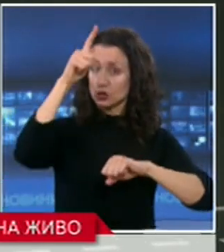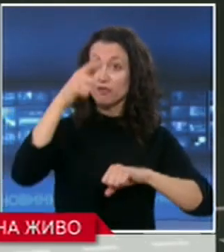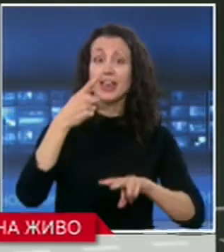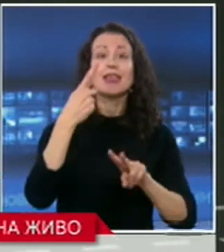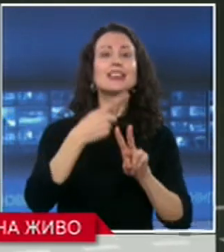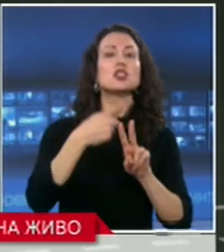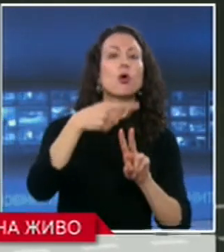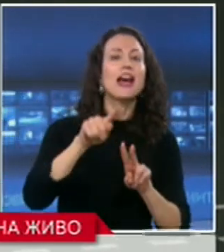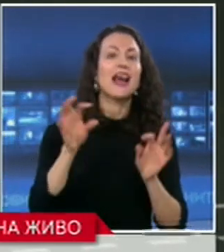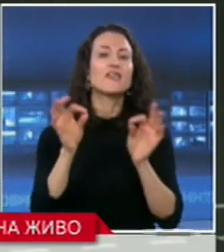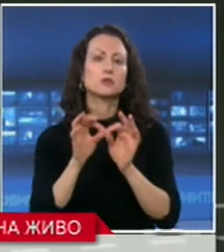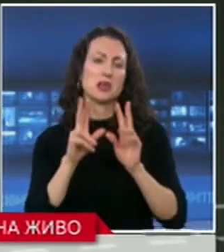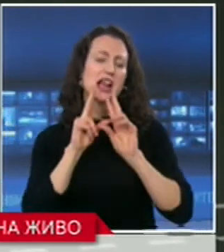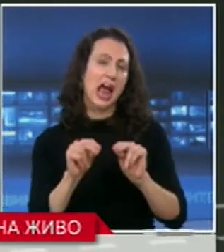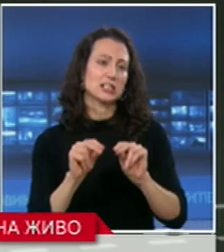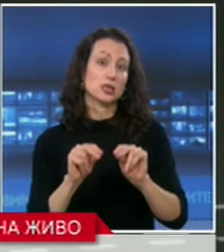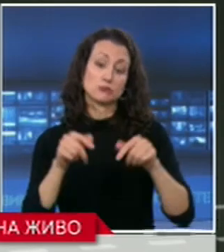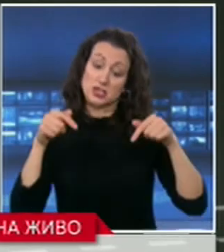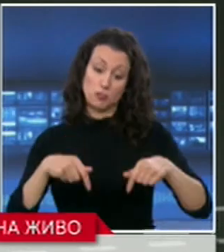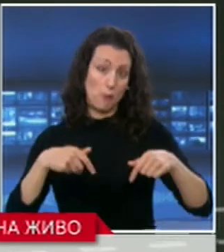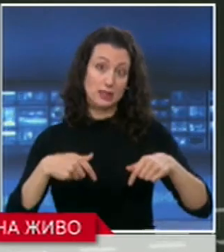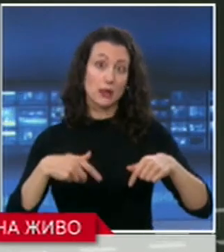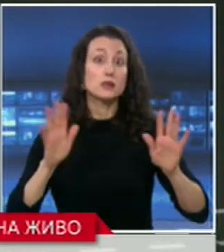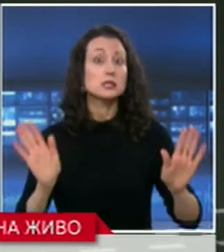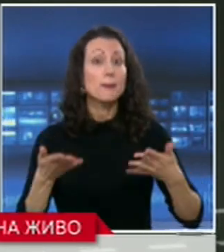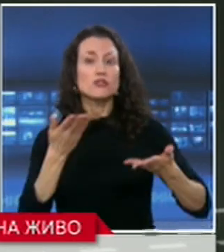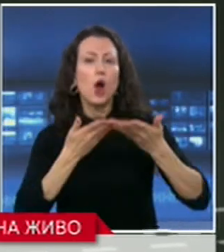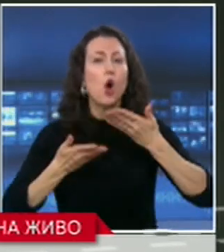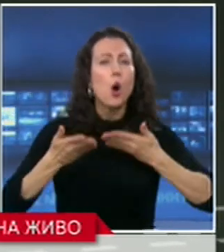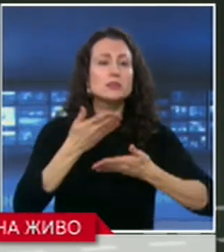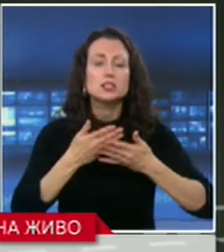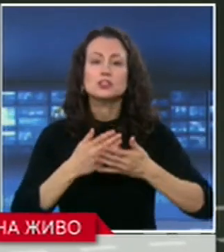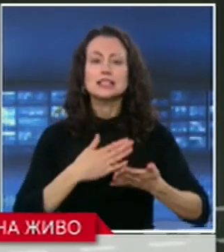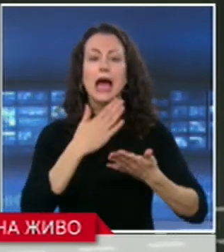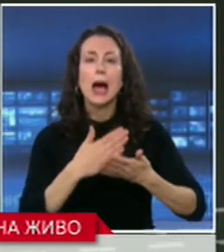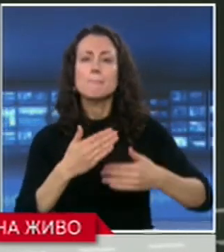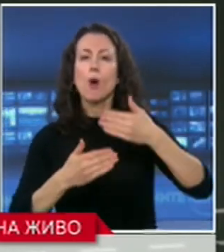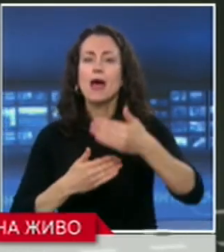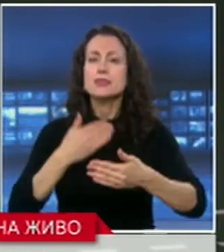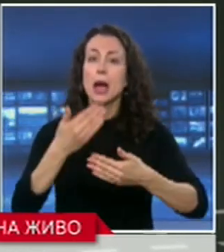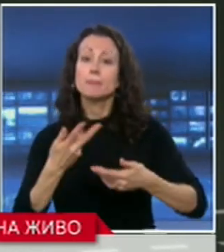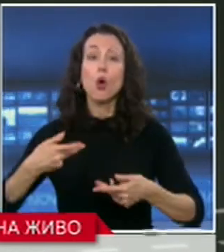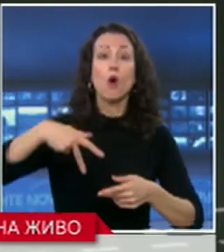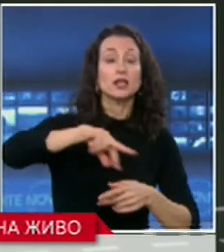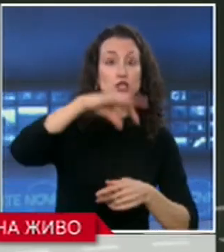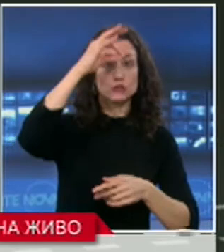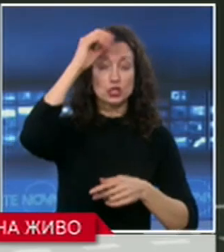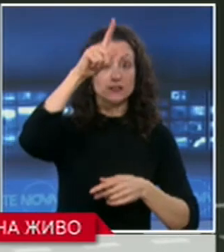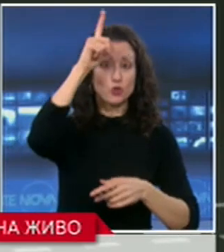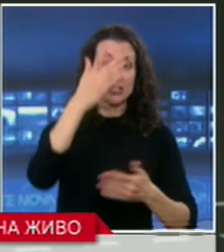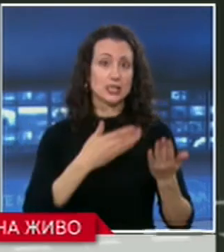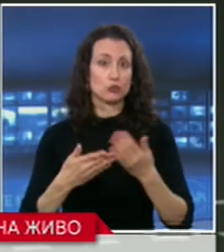даде да се разбере, че започва обсъждане за поетапно връщане на учениците в 100 личните училища. Да видим.